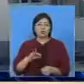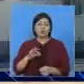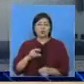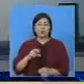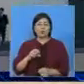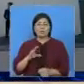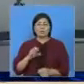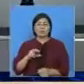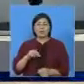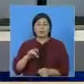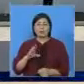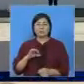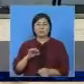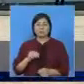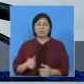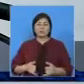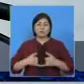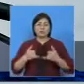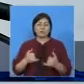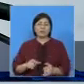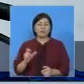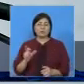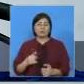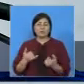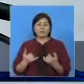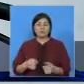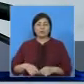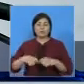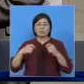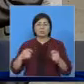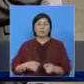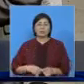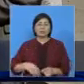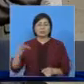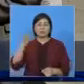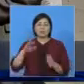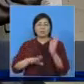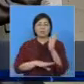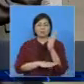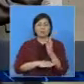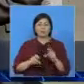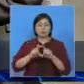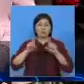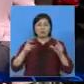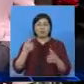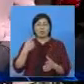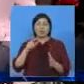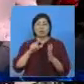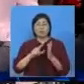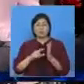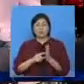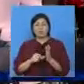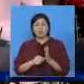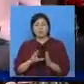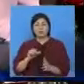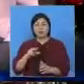пар сагинтаев честь выдающегося активен сегодня открыли мемориальную доску в городской школе номер шесть веса пар ,